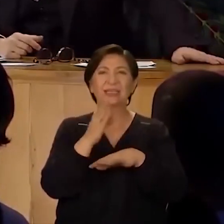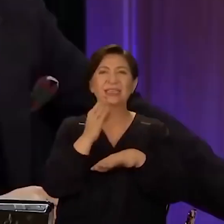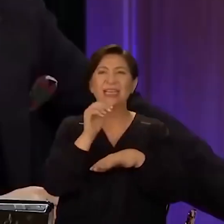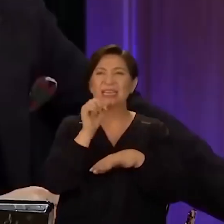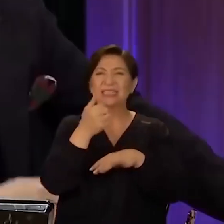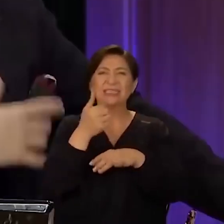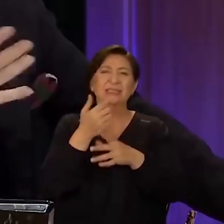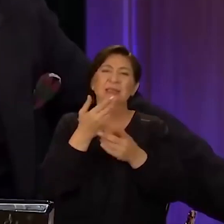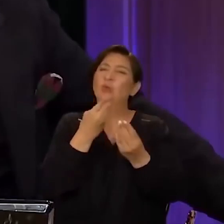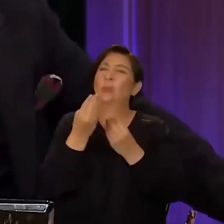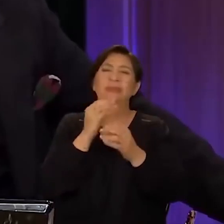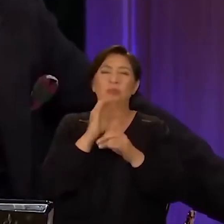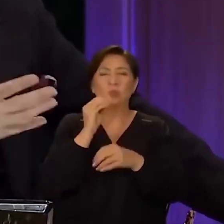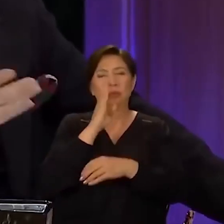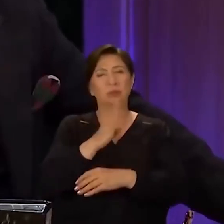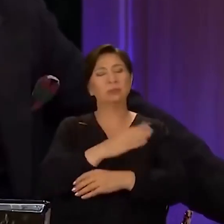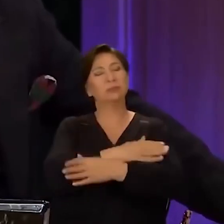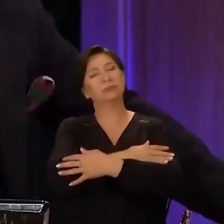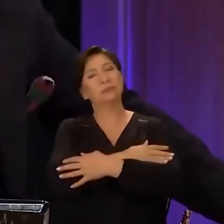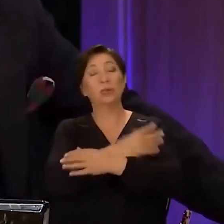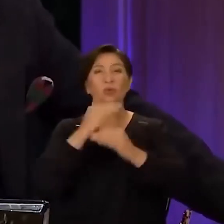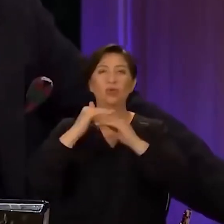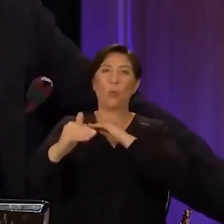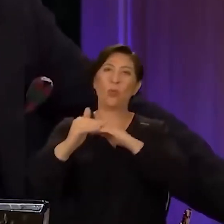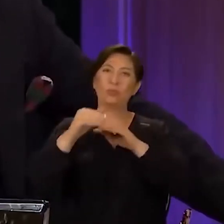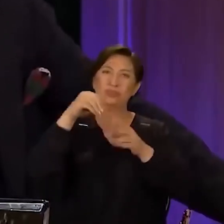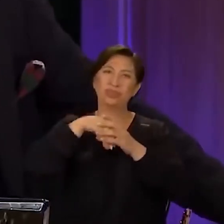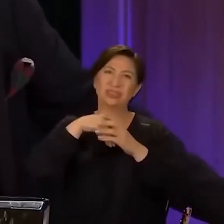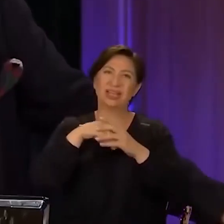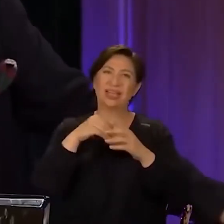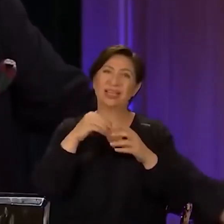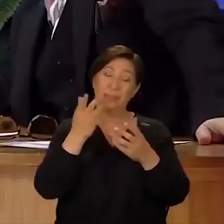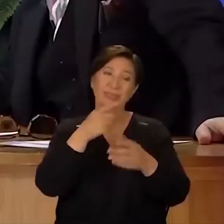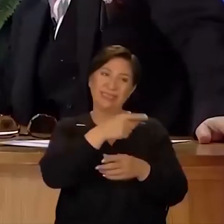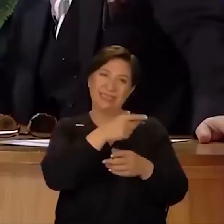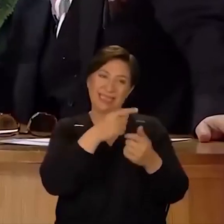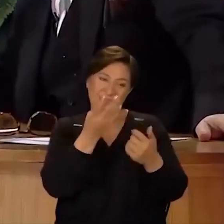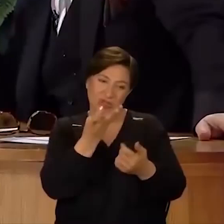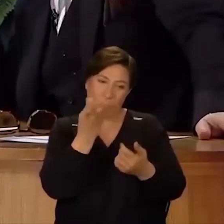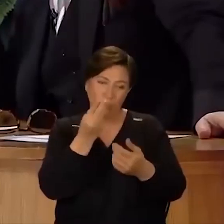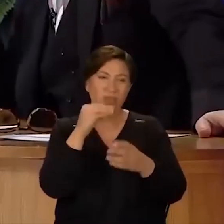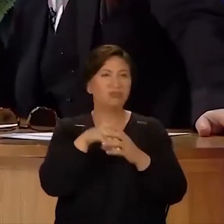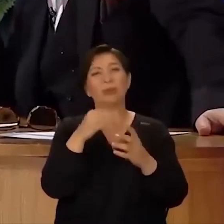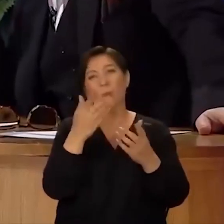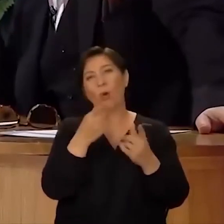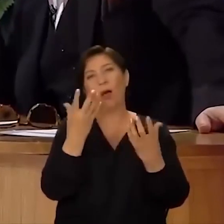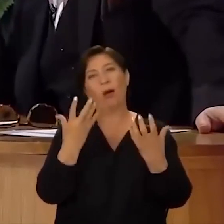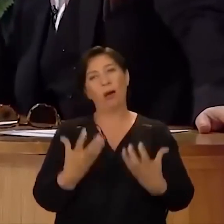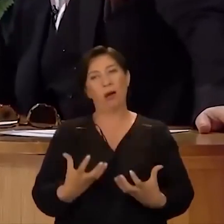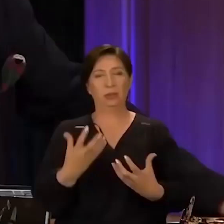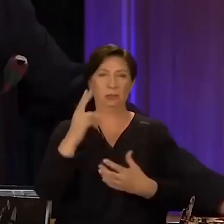hiç seksi O çok ciddiydi ama belki de bir toplum içerisinde Tabii ki de seni temsil ettiği için böyle olmuş